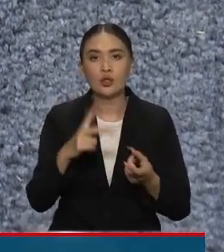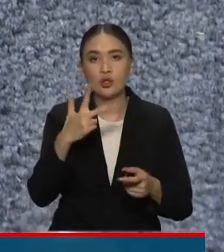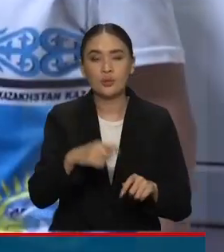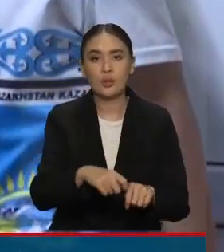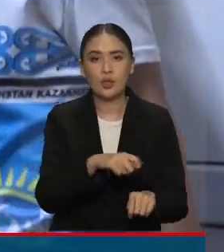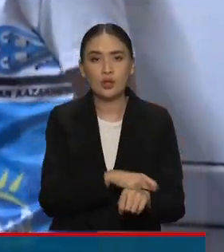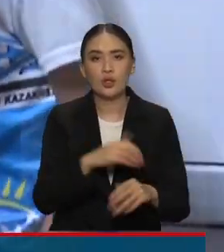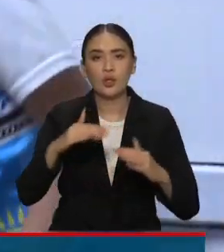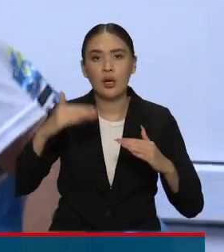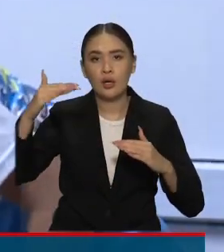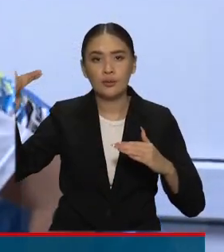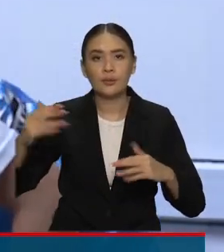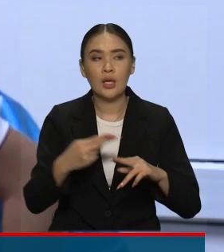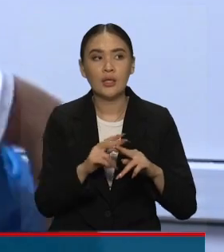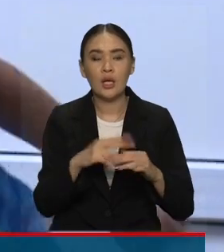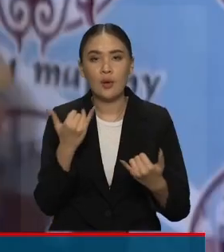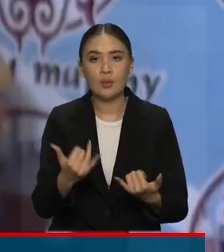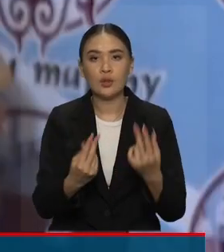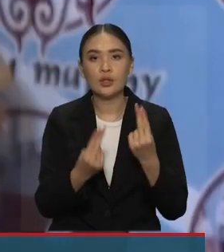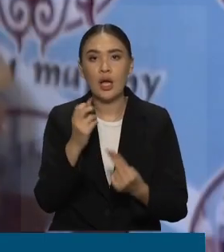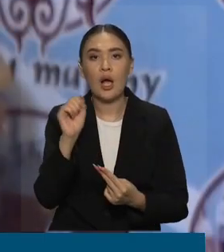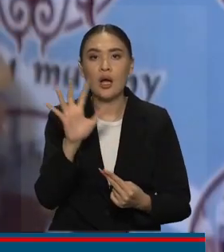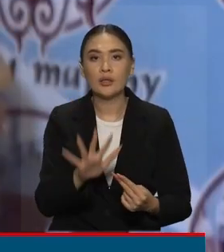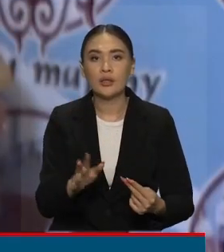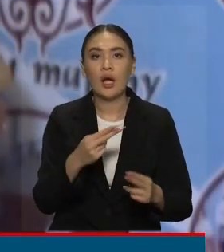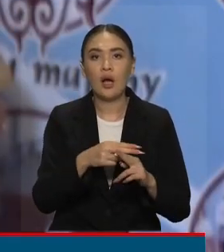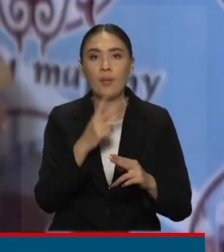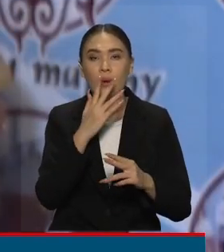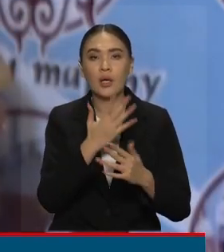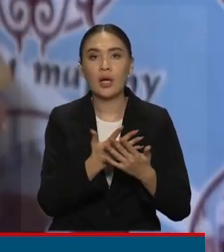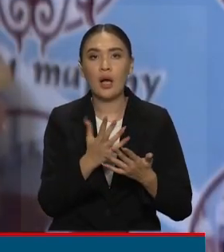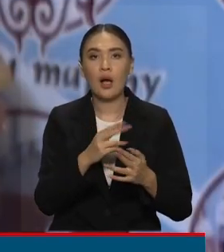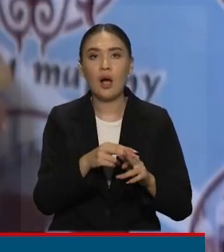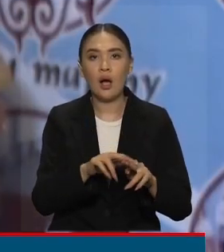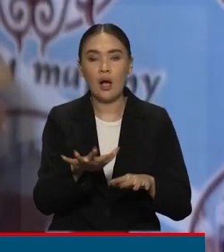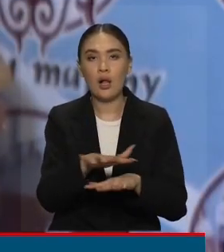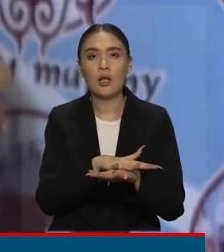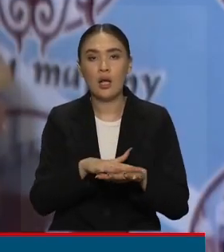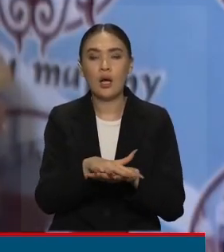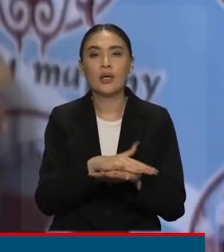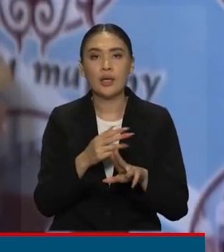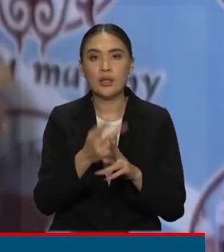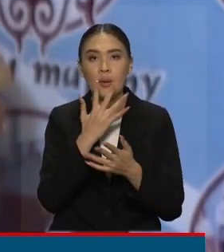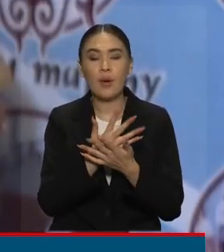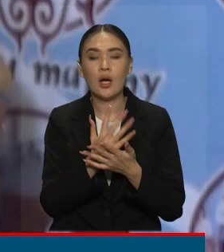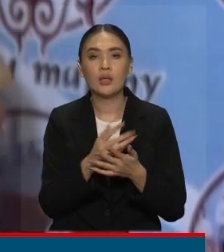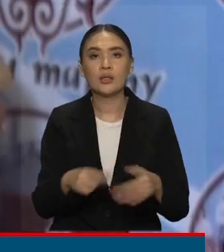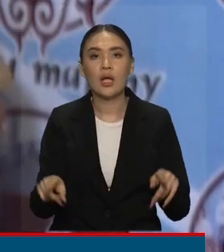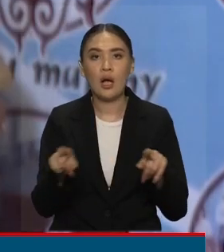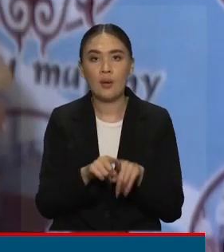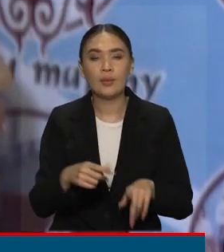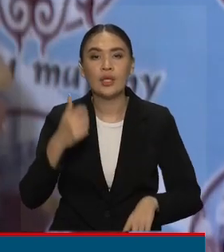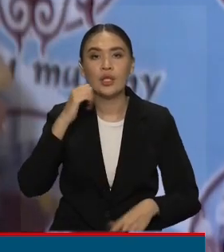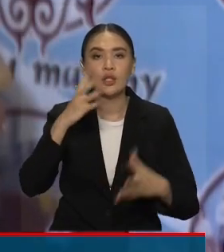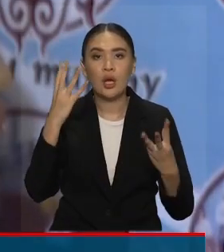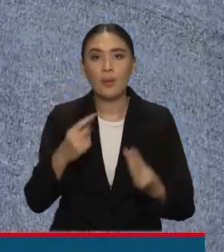жоғарылай береді. Бұл ойын қазіргі таңда Азияда ойналады, халықаралық ойындар ойналады. Және кеше